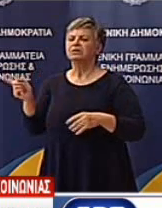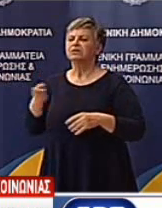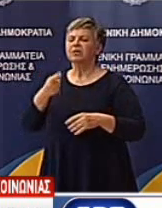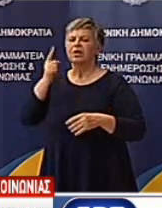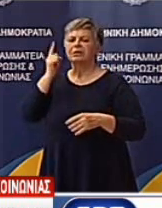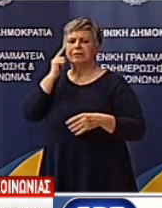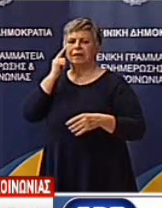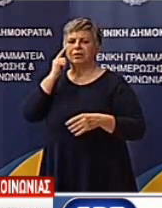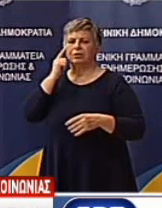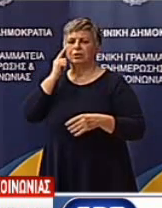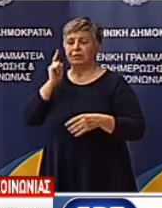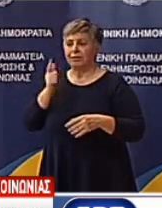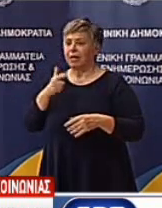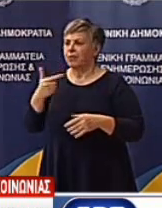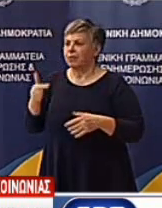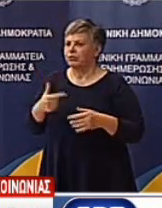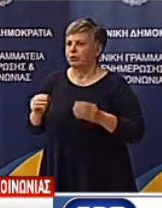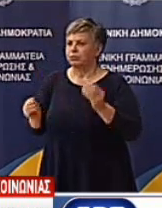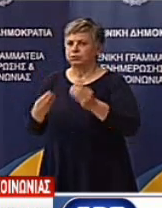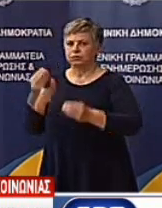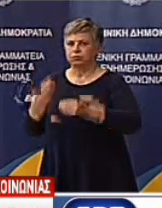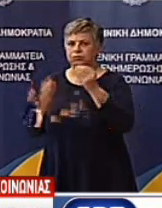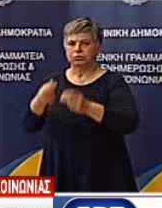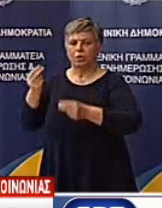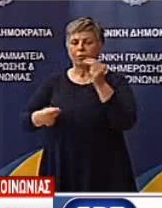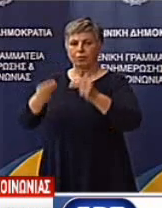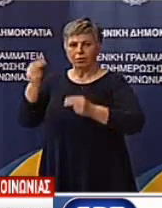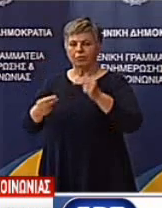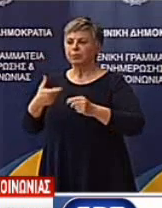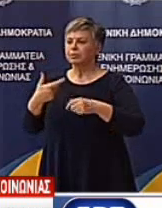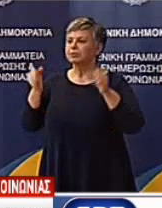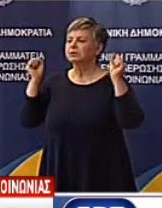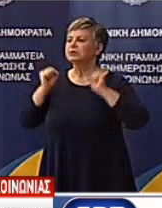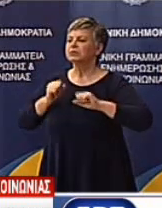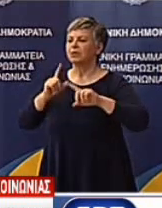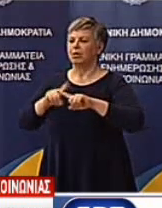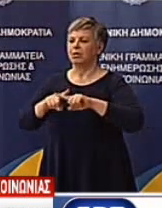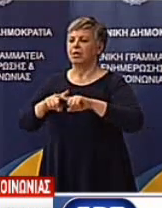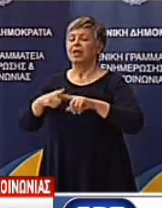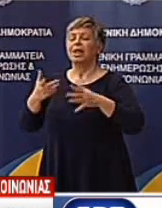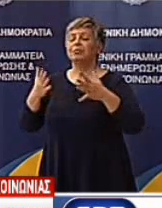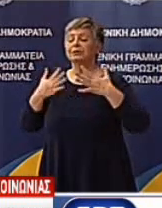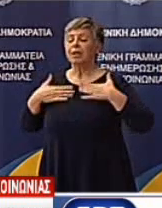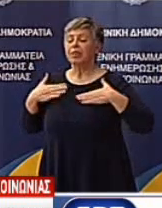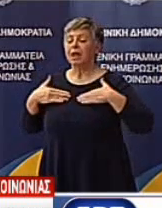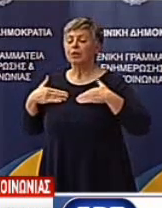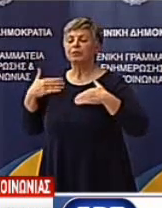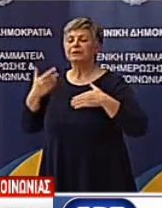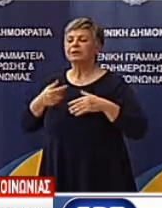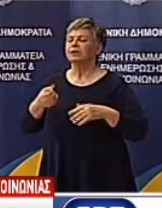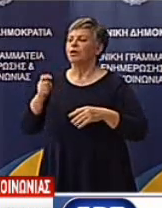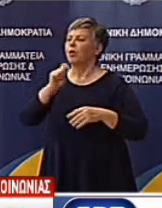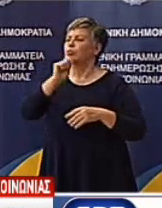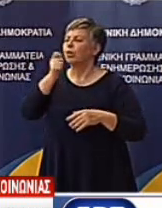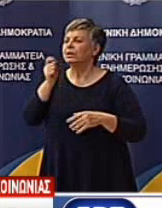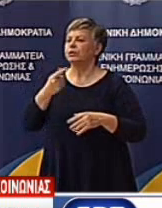είναι πρόβλημα για τη χώρα και για τον ελληνικό λαό. Προσπαθούμε να διαμορφώσουμε ένα σταθερό οικονομικό, πολιτικό και κοινωνικό περιβάλλον και